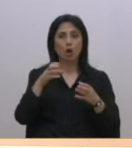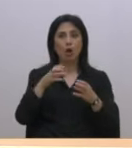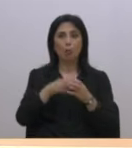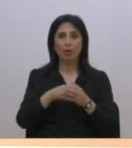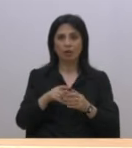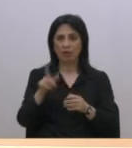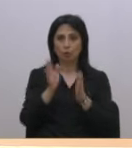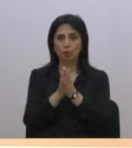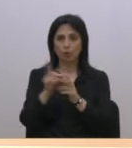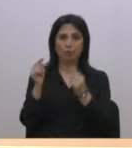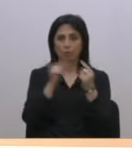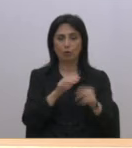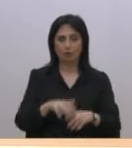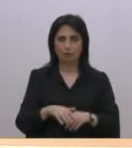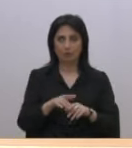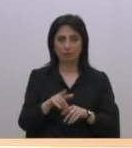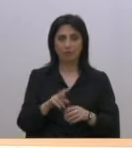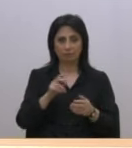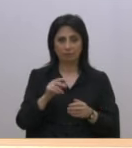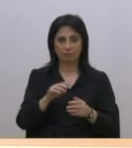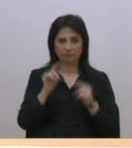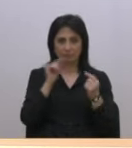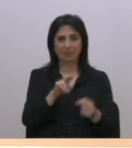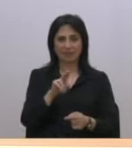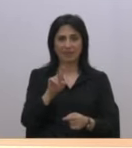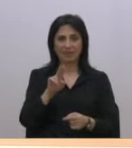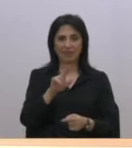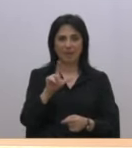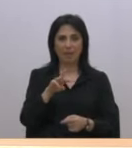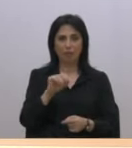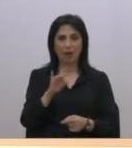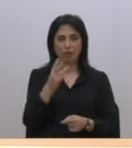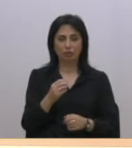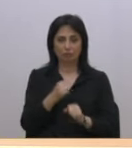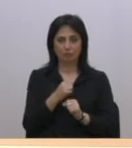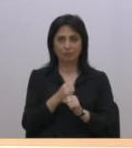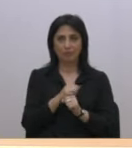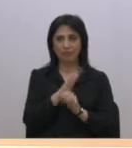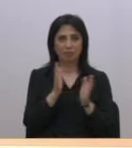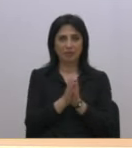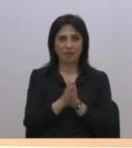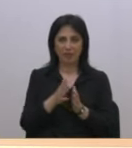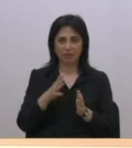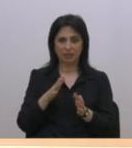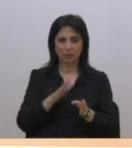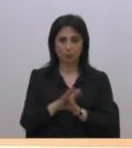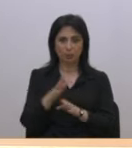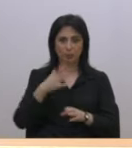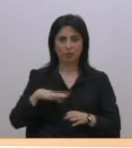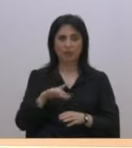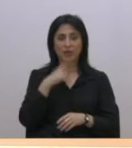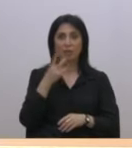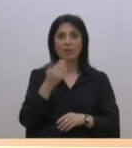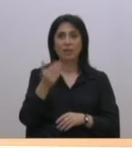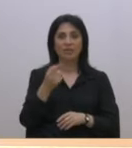დემარშისკენ მოუწოდა. ეს უზნეობის და ამორალობის კიდე ერთი ხაზგასასმელი ფაქტი მთლიანად სრულად საქართველოსთვის. რა თქმა უნდა,